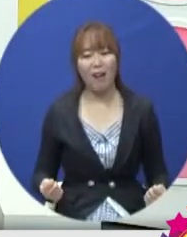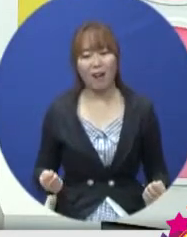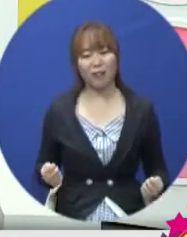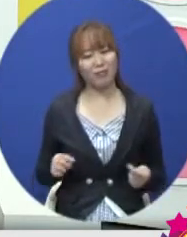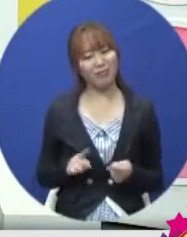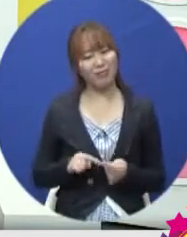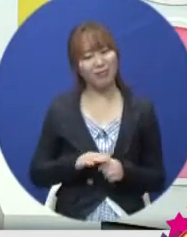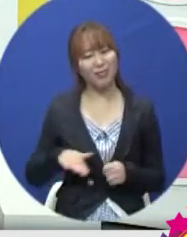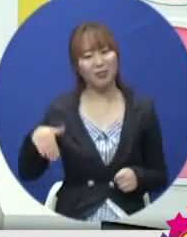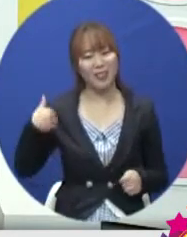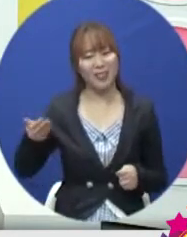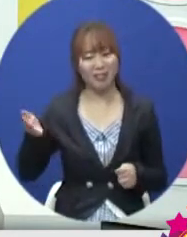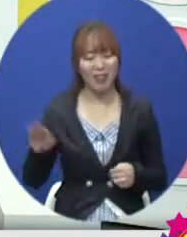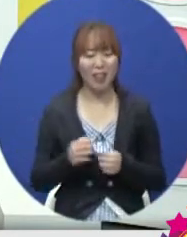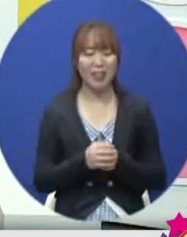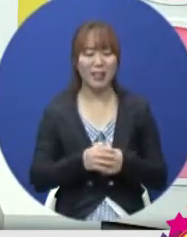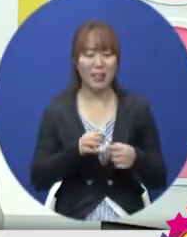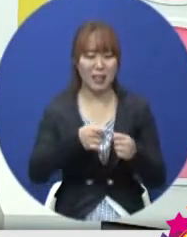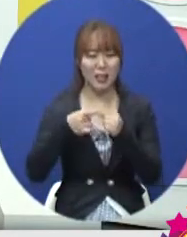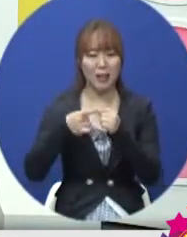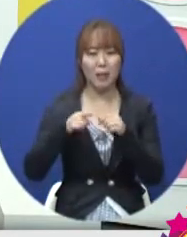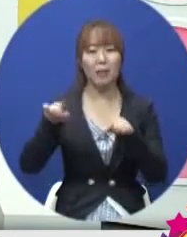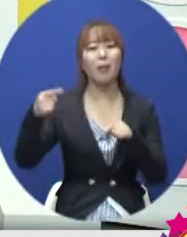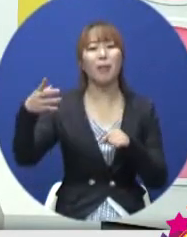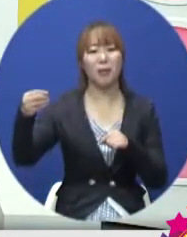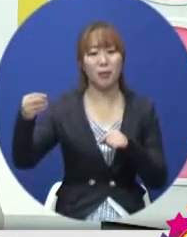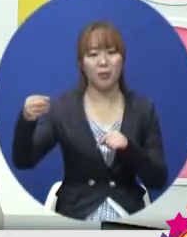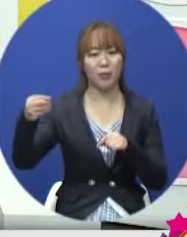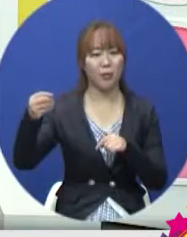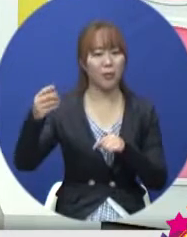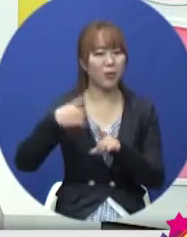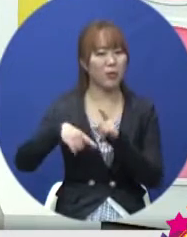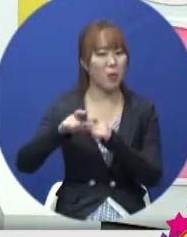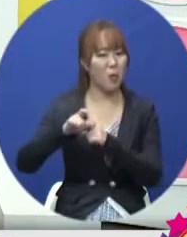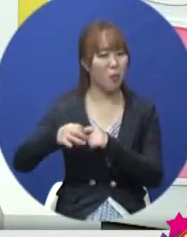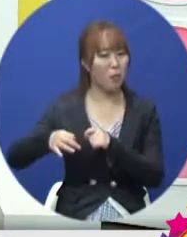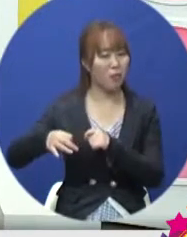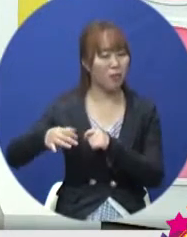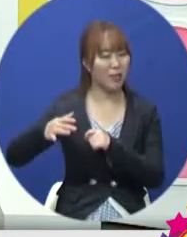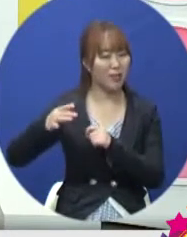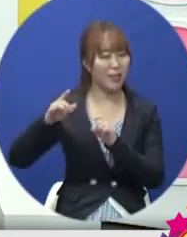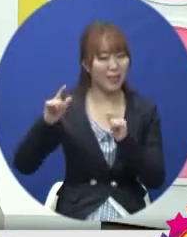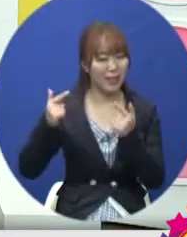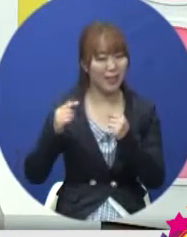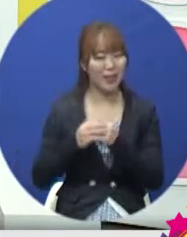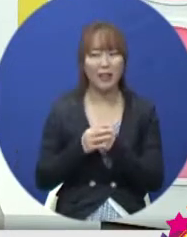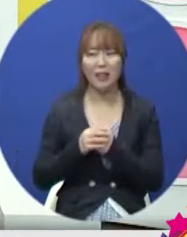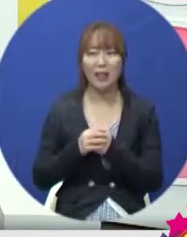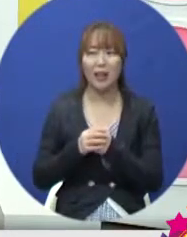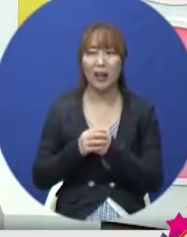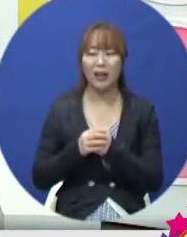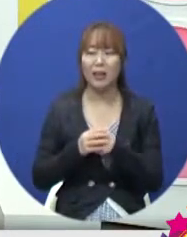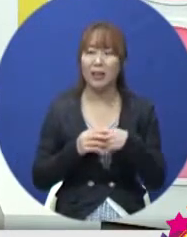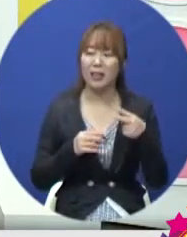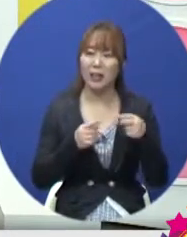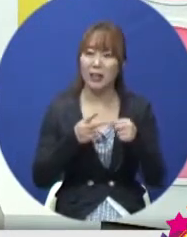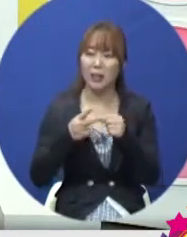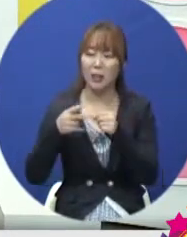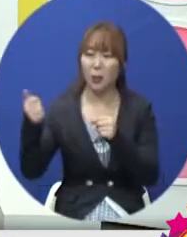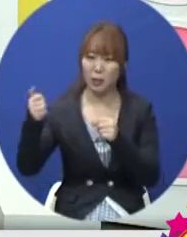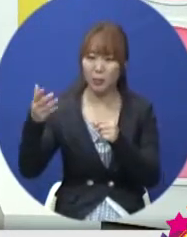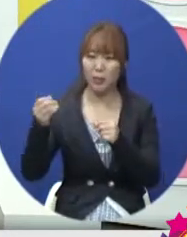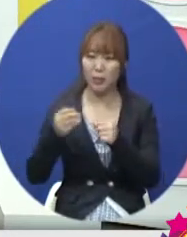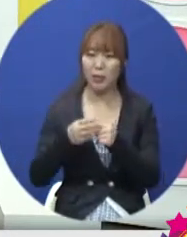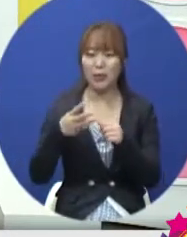모르는데, 아, 야, 1등이 한 100만 원. 아니야, 더 될 거예요, 아버지. 아, 아 100만 원 하고 2등이 50만 원. 그래요?